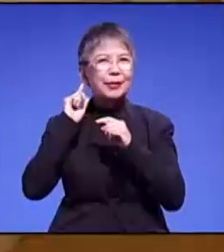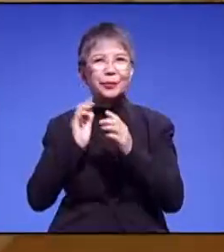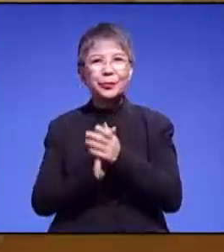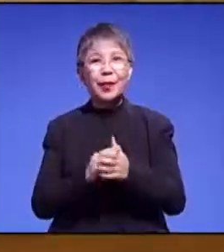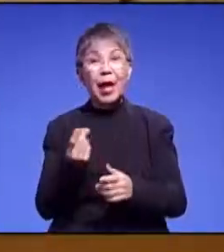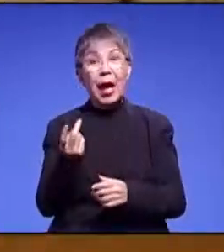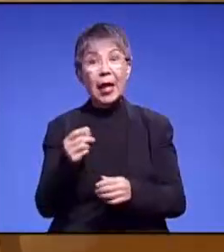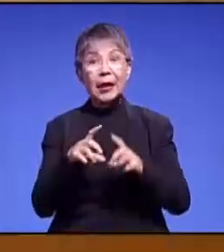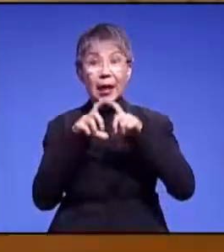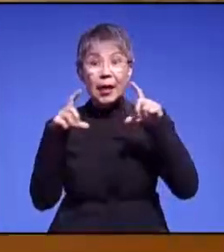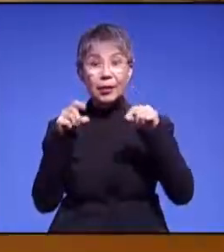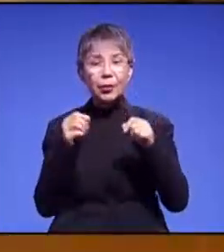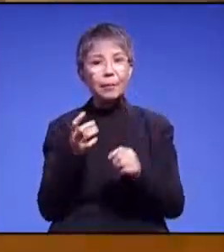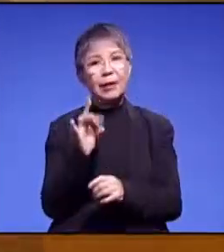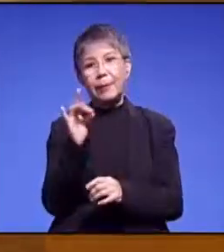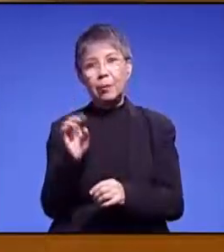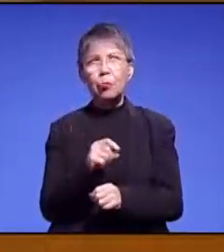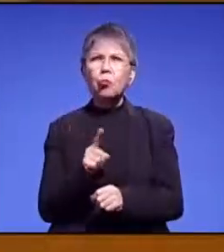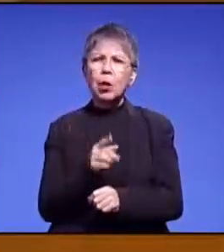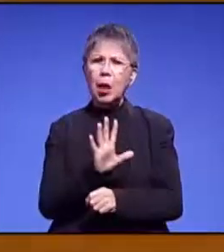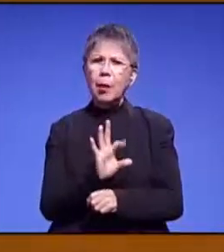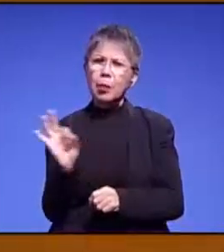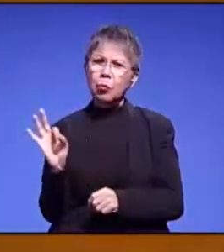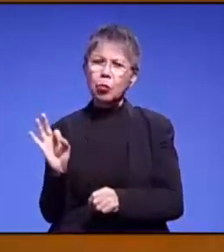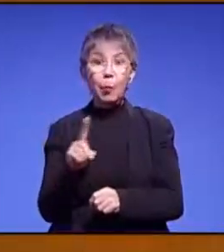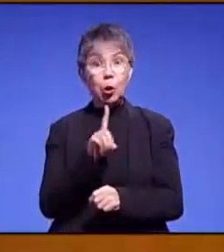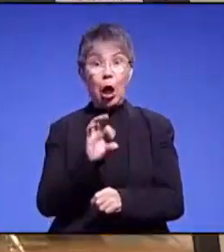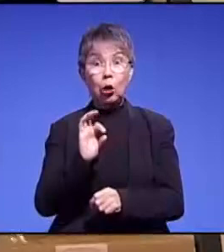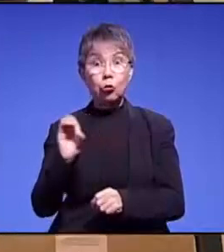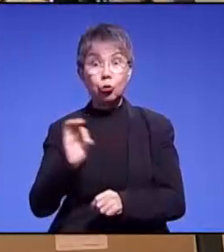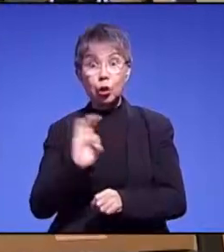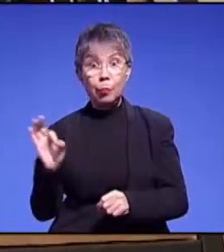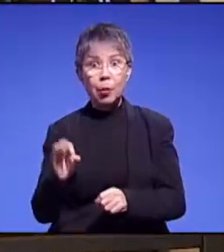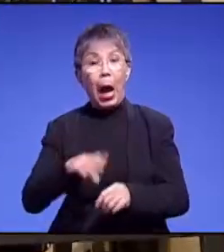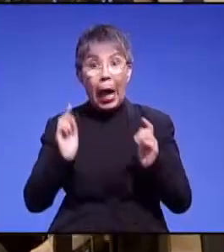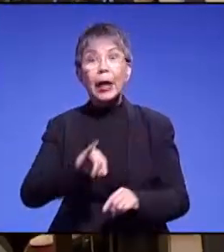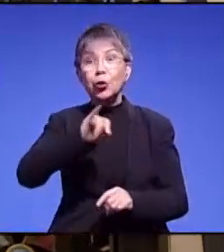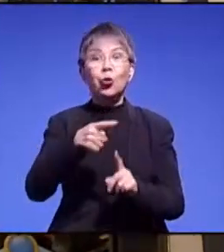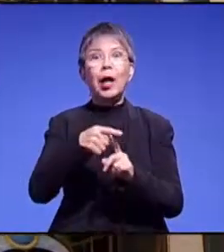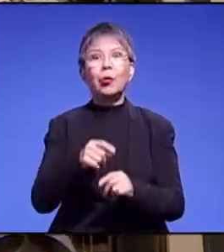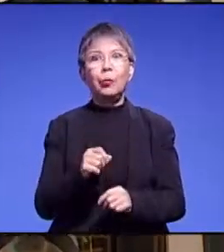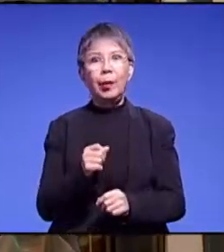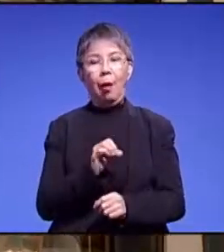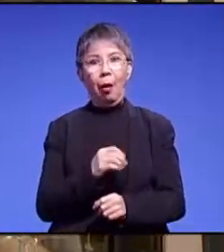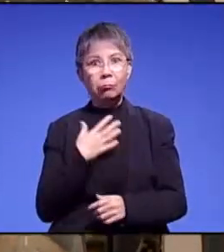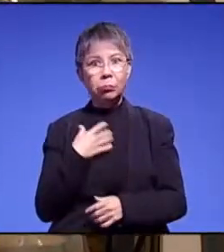Harga masker sangat beragam, mulai dari 5 ribuan, ratusan ribu, bahkan jutaan rupiah.